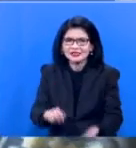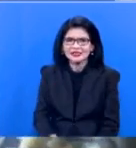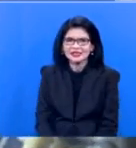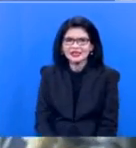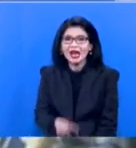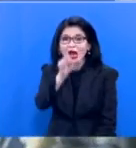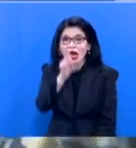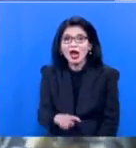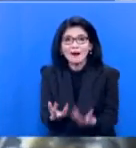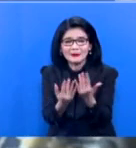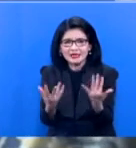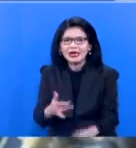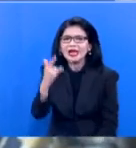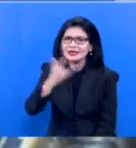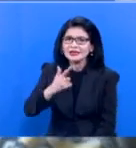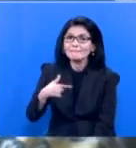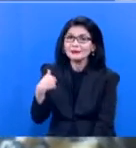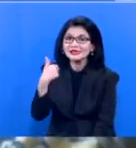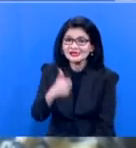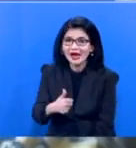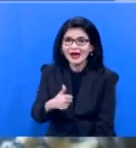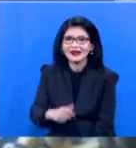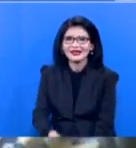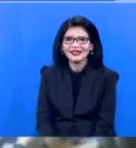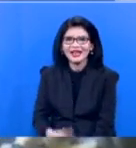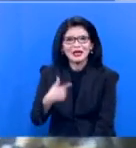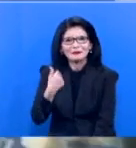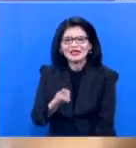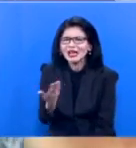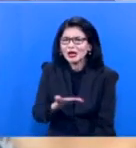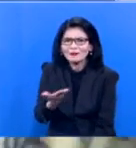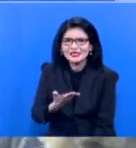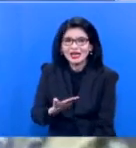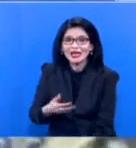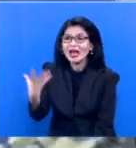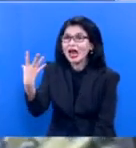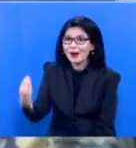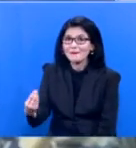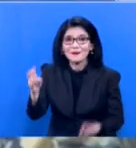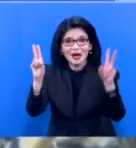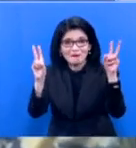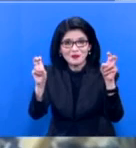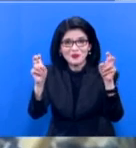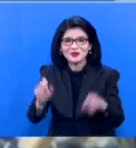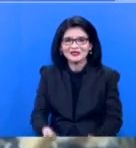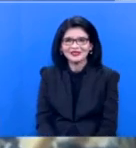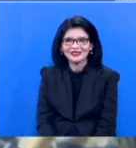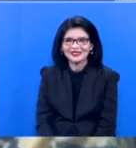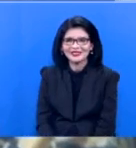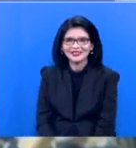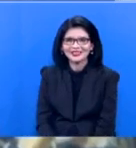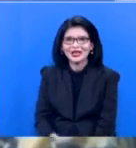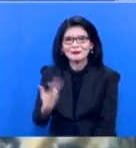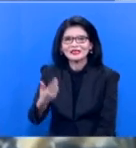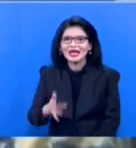masyarakat tetap bisa melaksanakan kebiasaan mudik dan tanda kutip ya kebiasaan menjalin